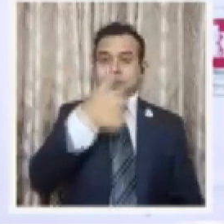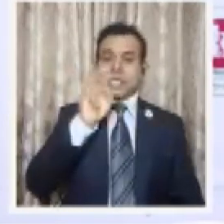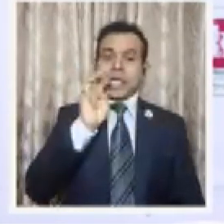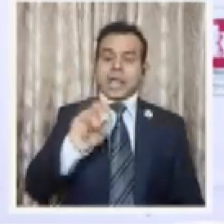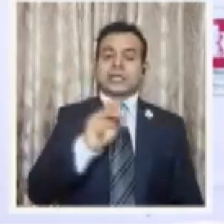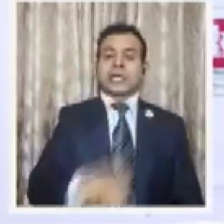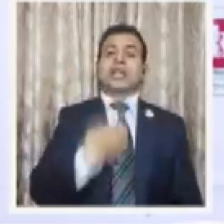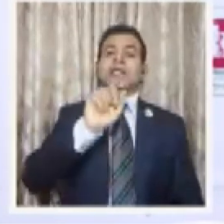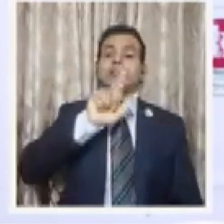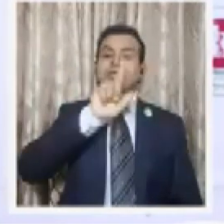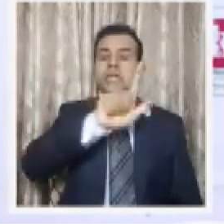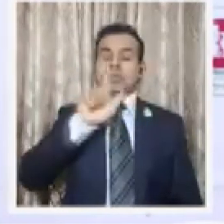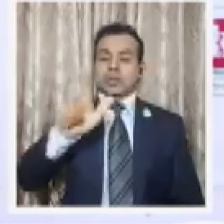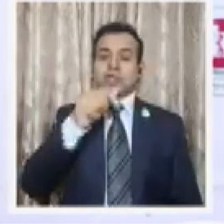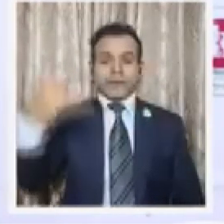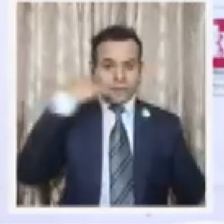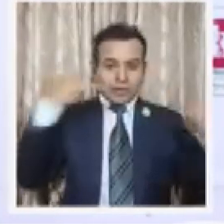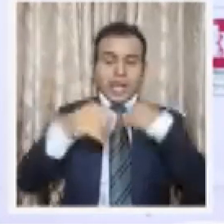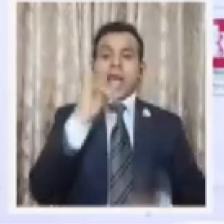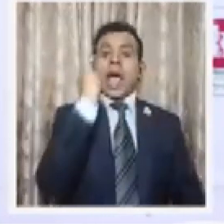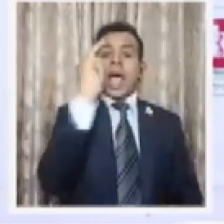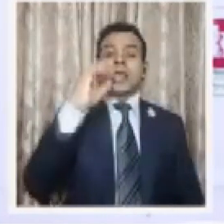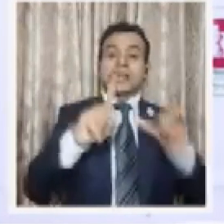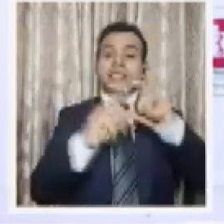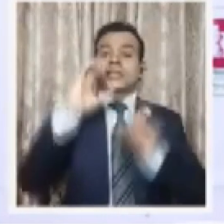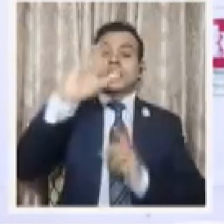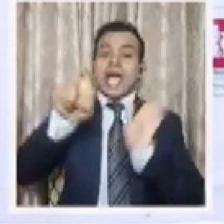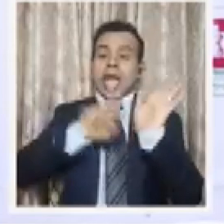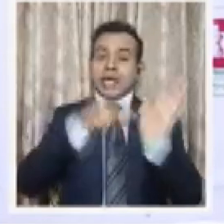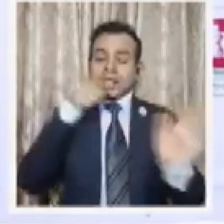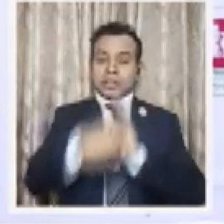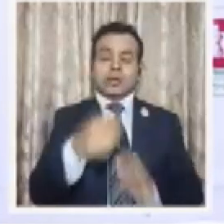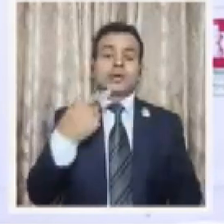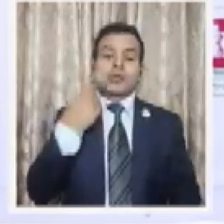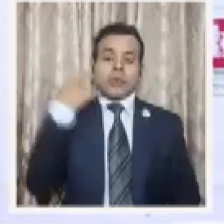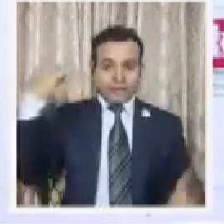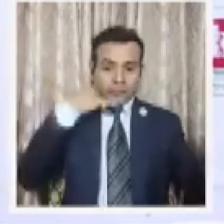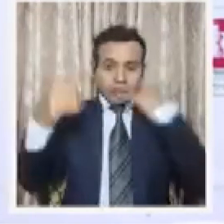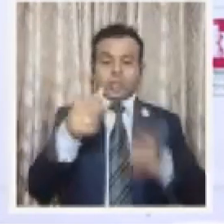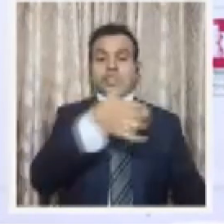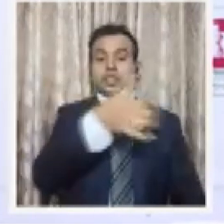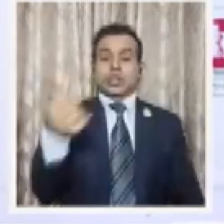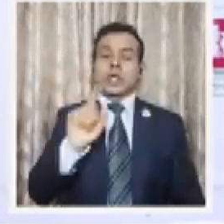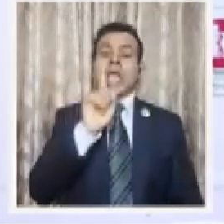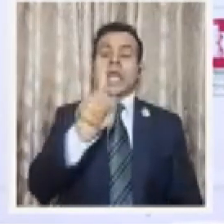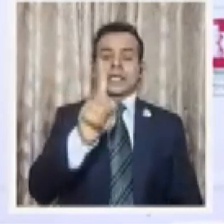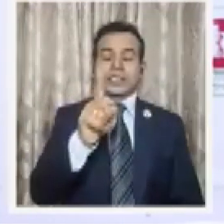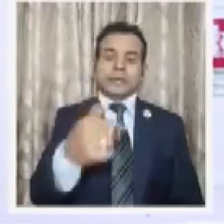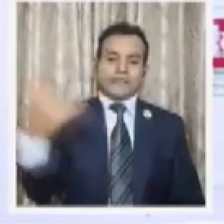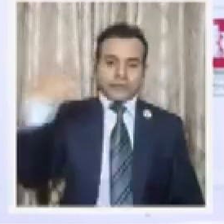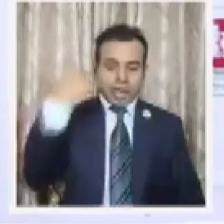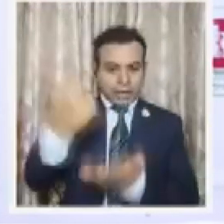333 এই হটলাইনে 66,077 ফোন গ্রহণ করা হয়েছে। আইডিসিআরের যে দুটি হটলাইন নাম্বার আছে